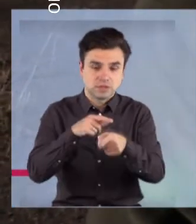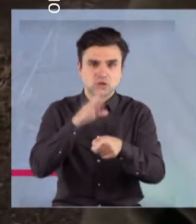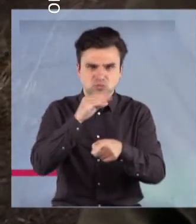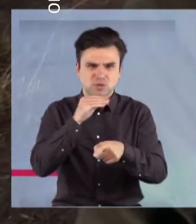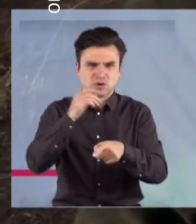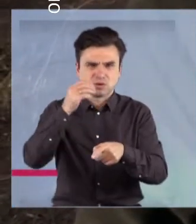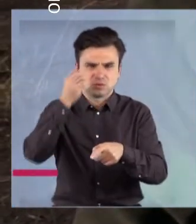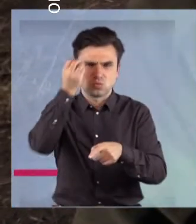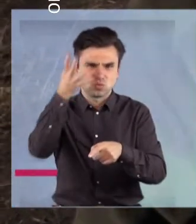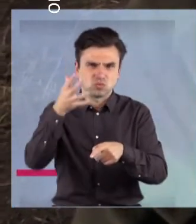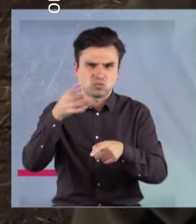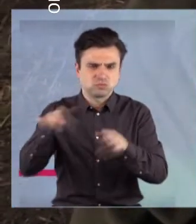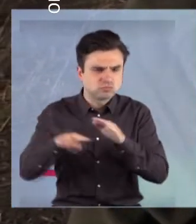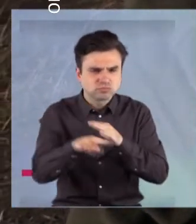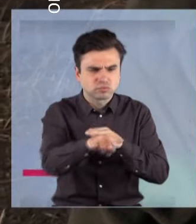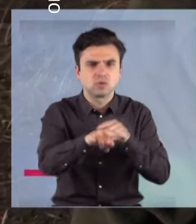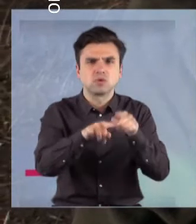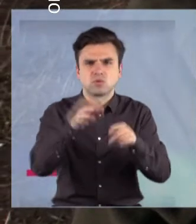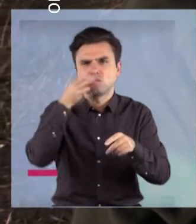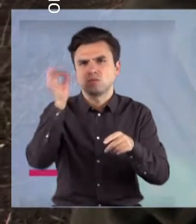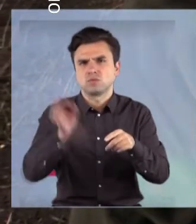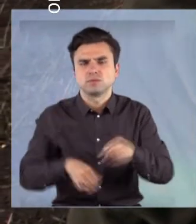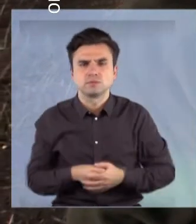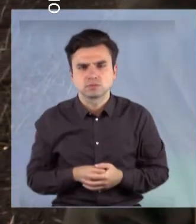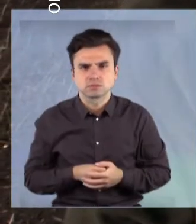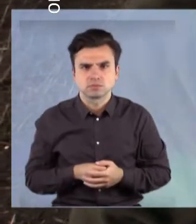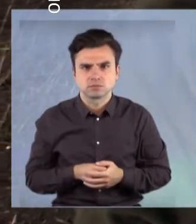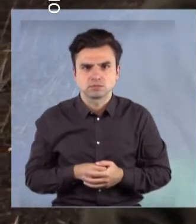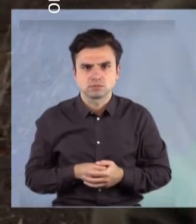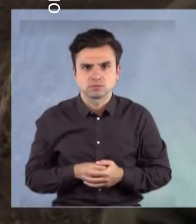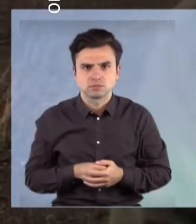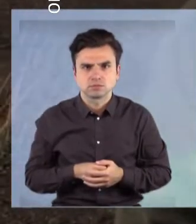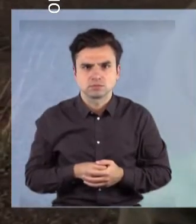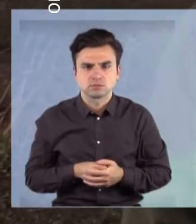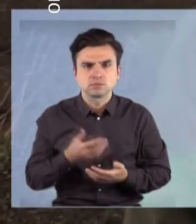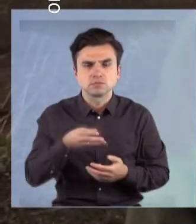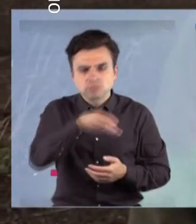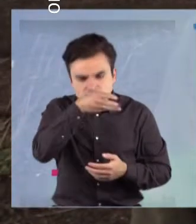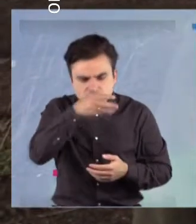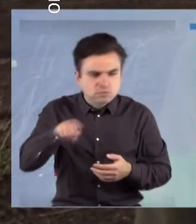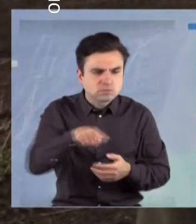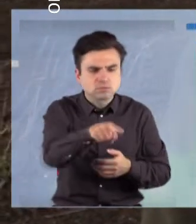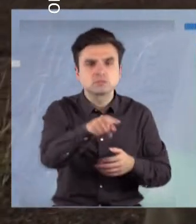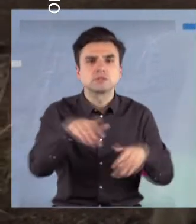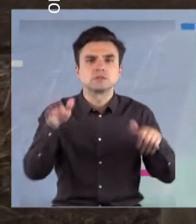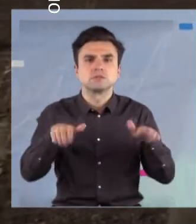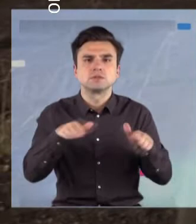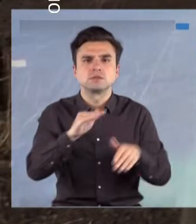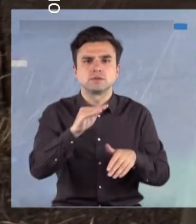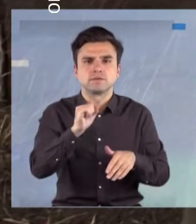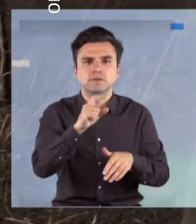момент ми нічого не бачили, нічого живого тут. Тому що оце спалювання трави